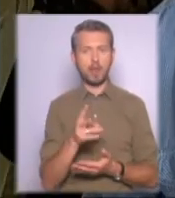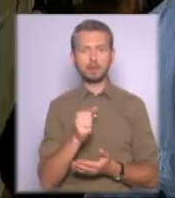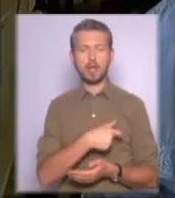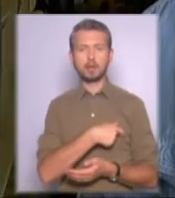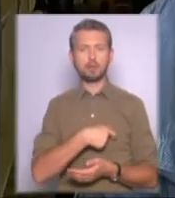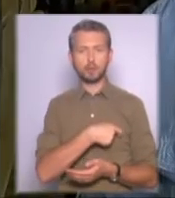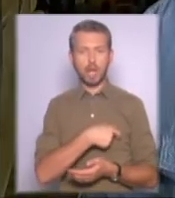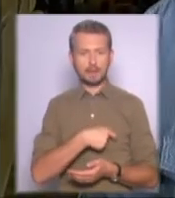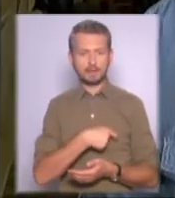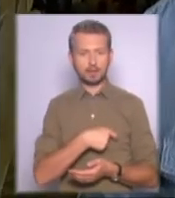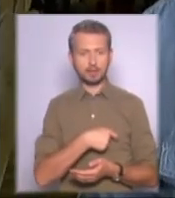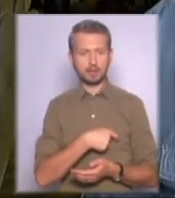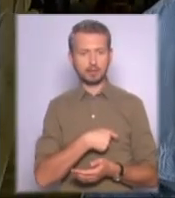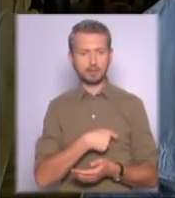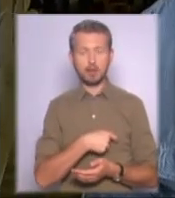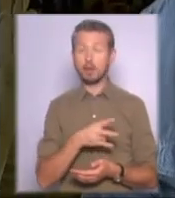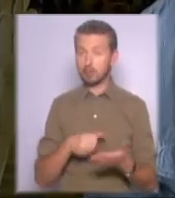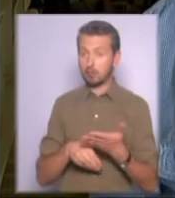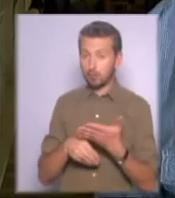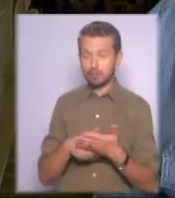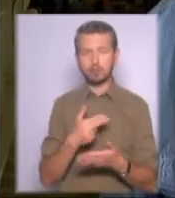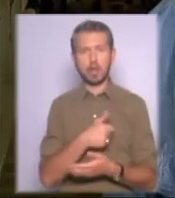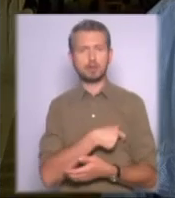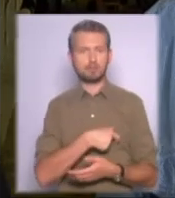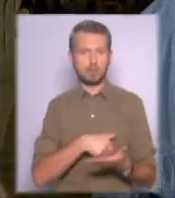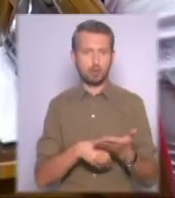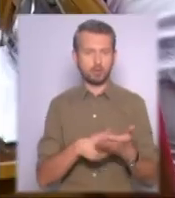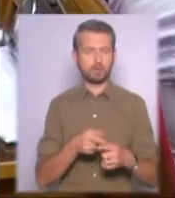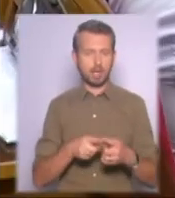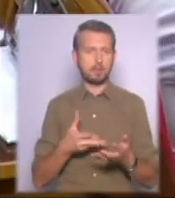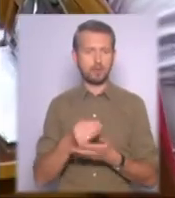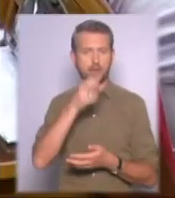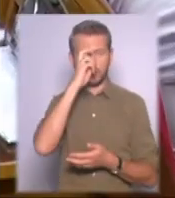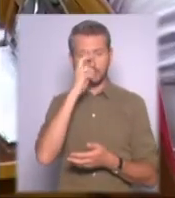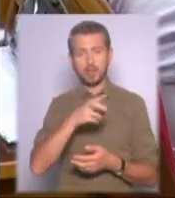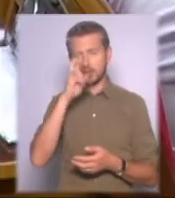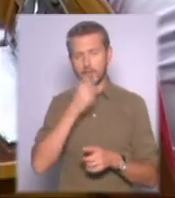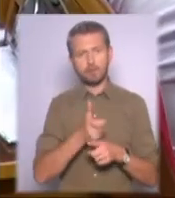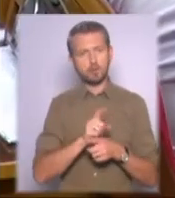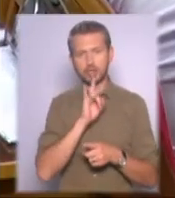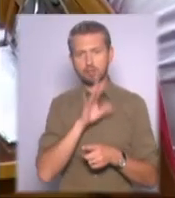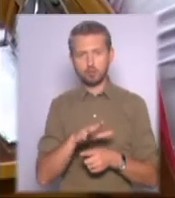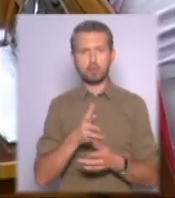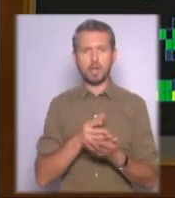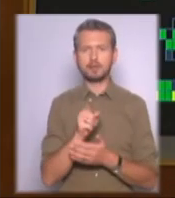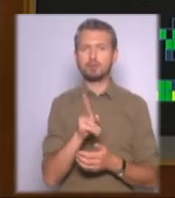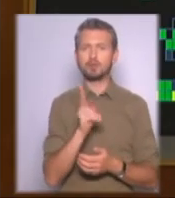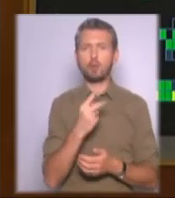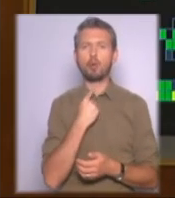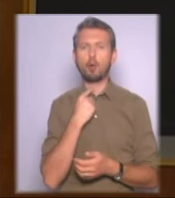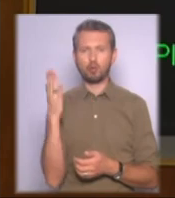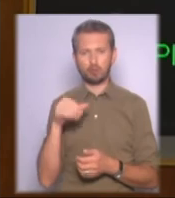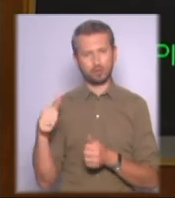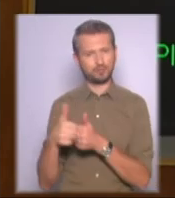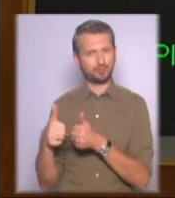депутатські на помічників, да, це теж оплачує государство. Та держава більше не буде платити кнопкодавам. Рада підтримала у